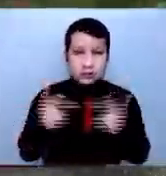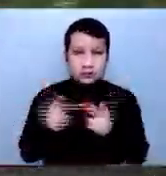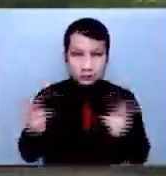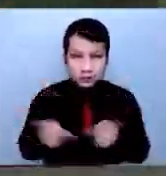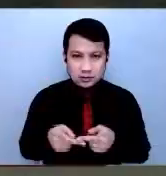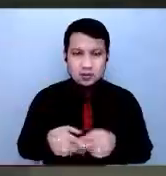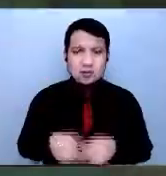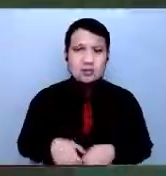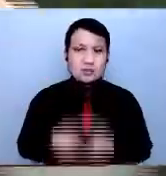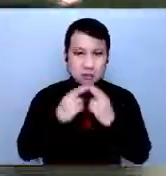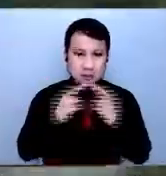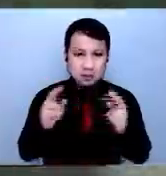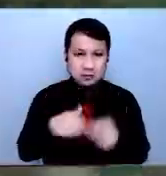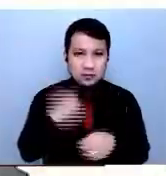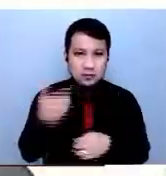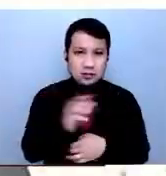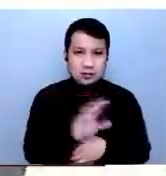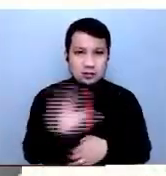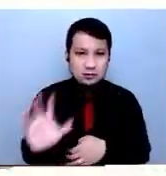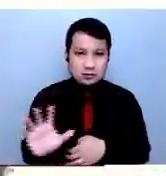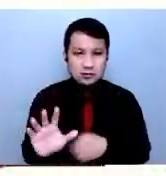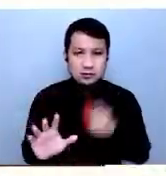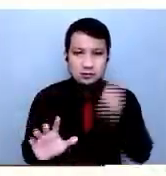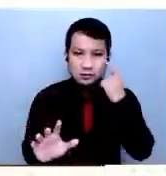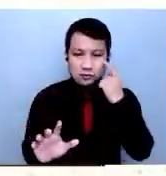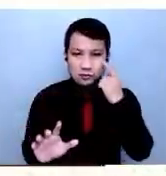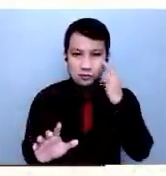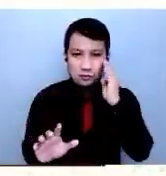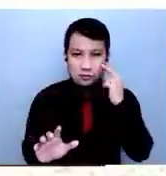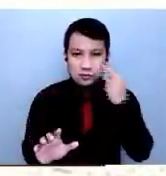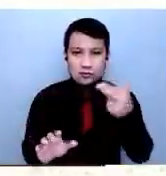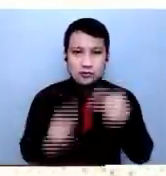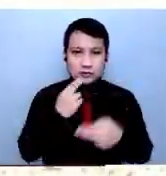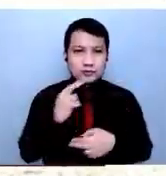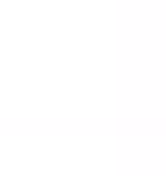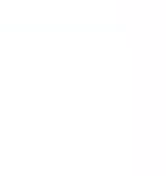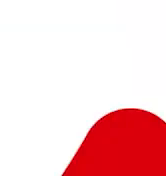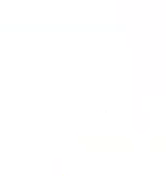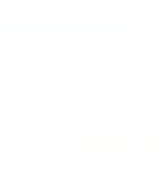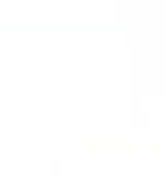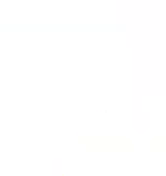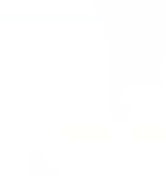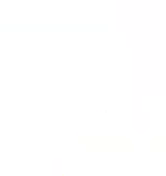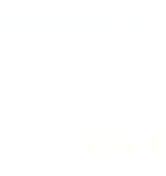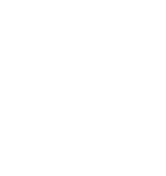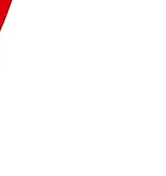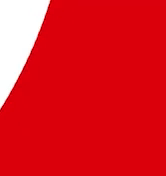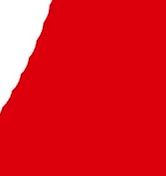Nagbabalita mula sa frontline, Mon Gualvez, News 5.